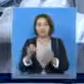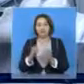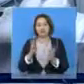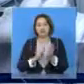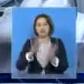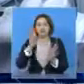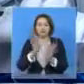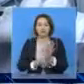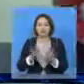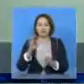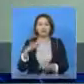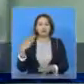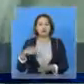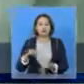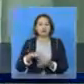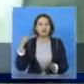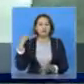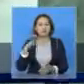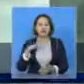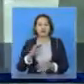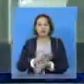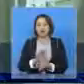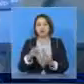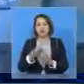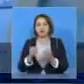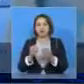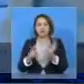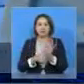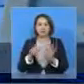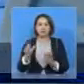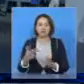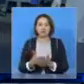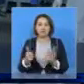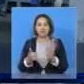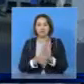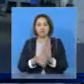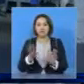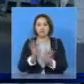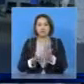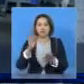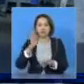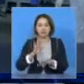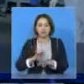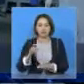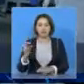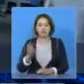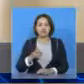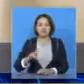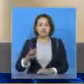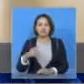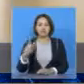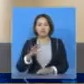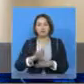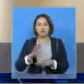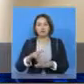9 без. В городе Актюбе COVID-19 заболели 17 человек, из них 6 бессимптомно. В Волгинском районе двое